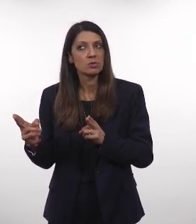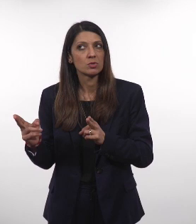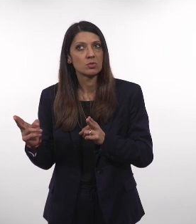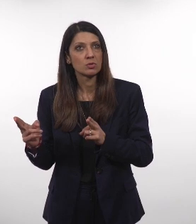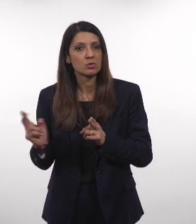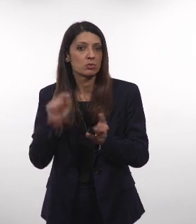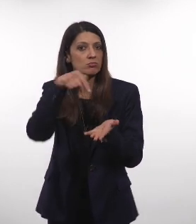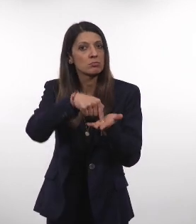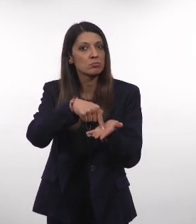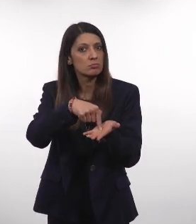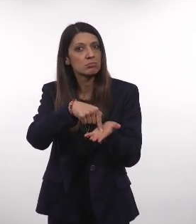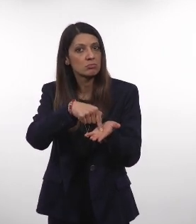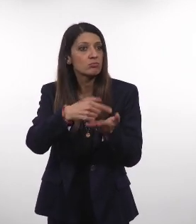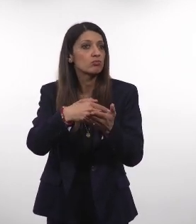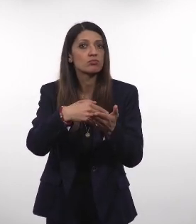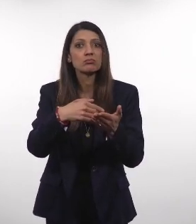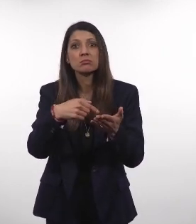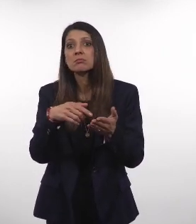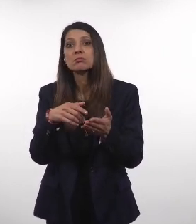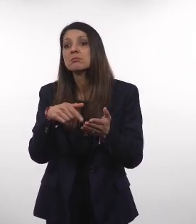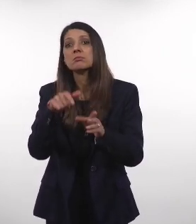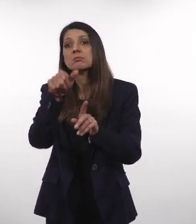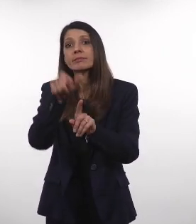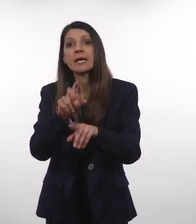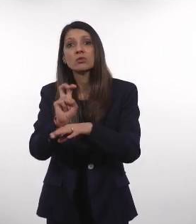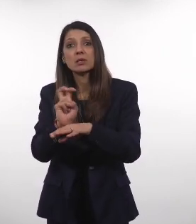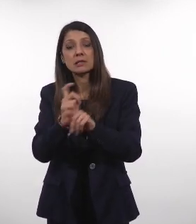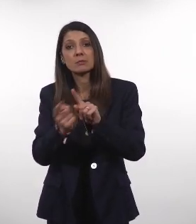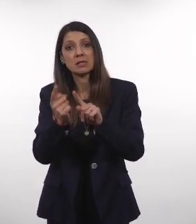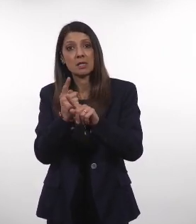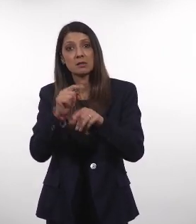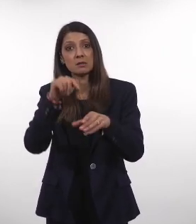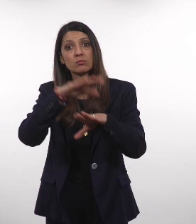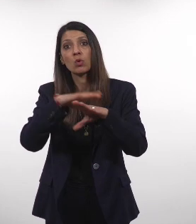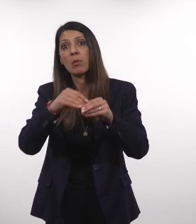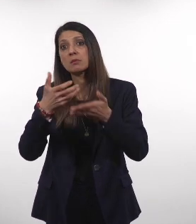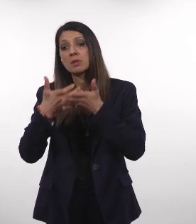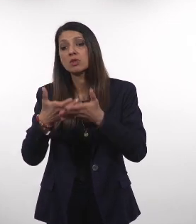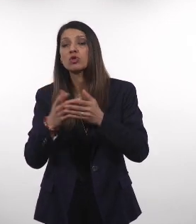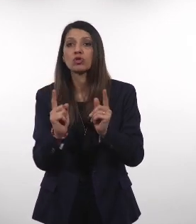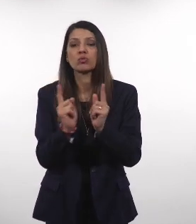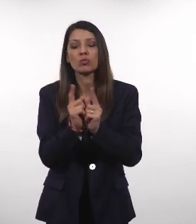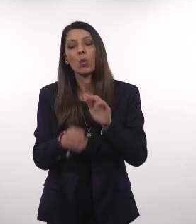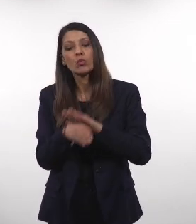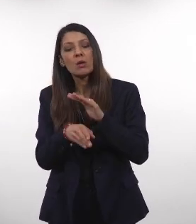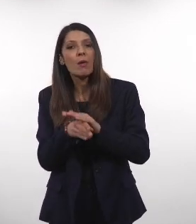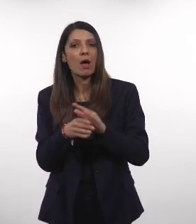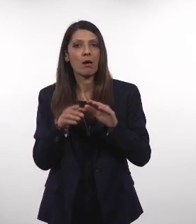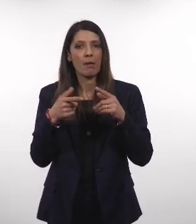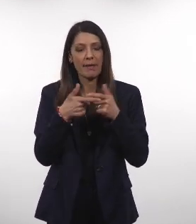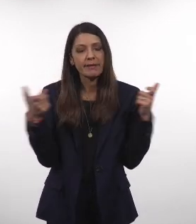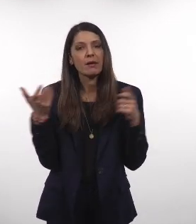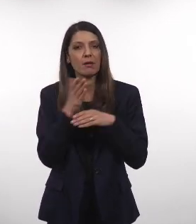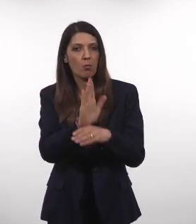sur le lieu de prise en charge avec l'éducatrice spécialisée qui le prenait en charge. Donc on avait fait l'étape de démonstration du matériel. Après, on